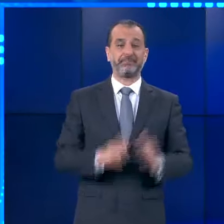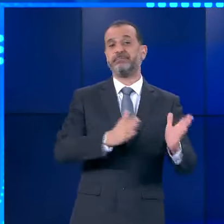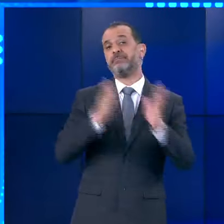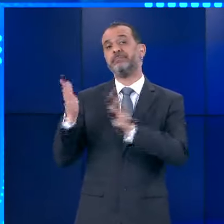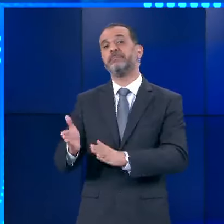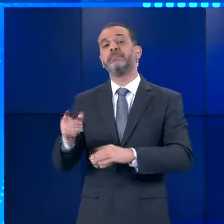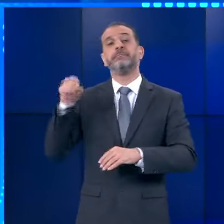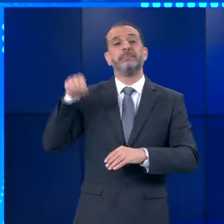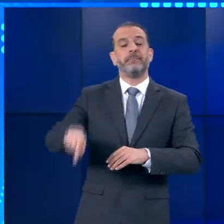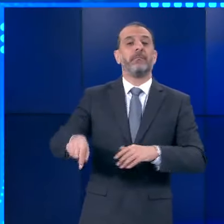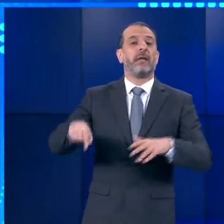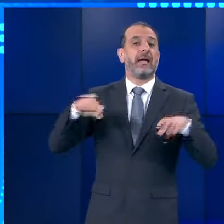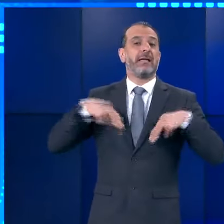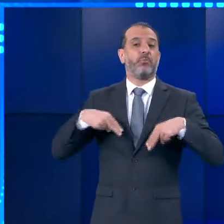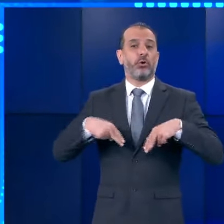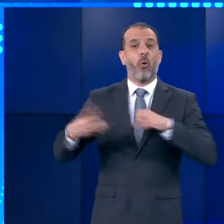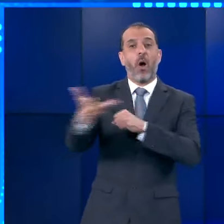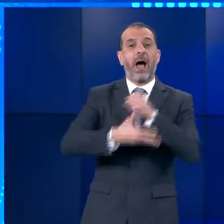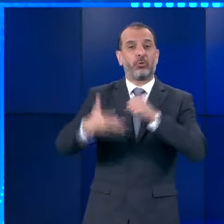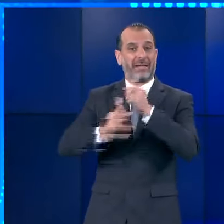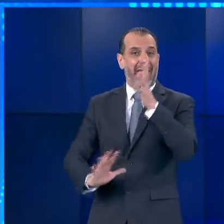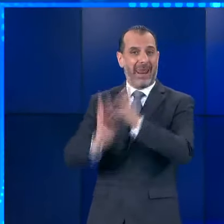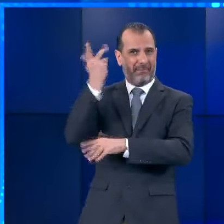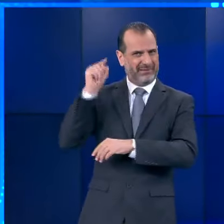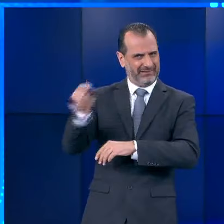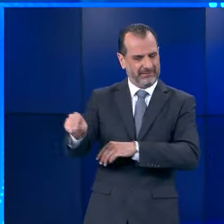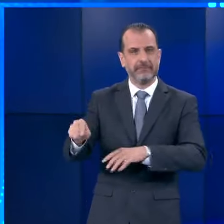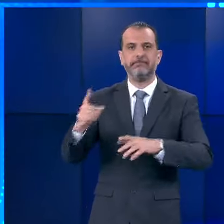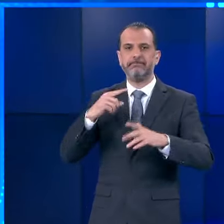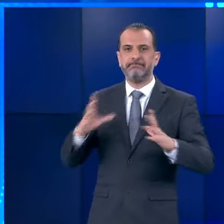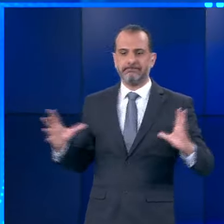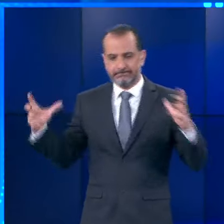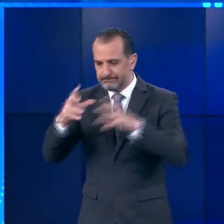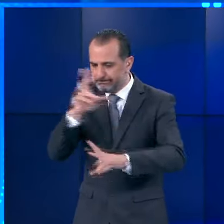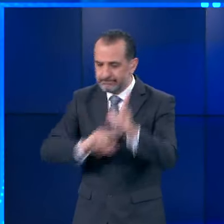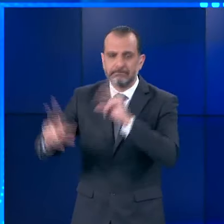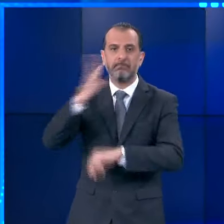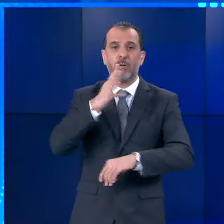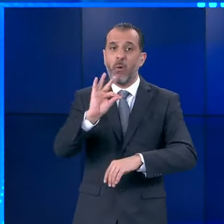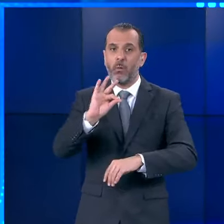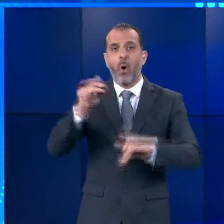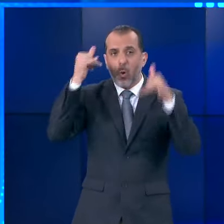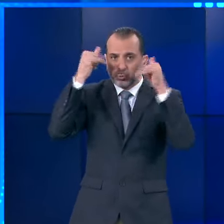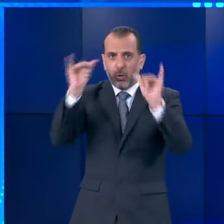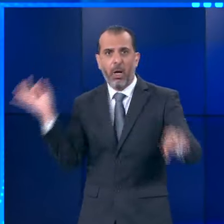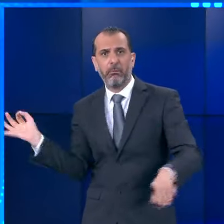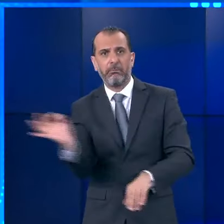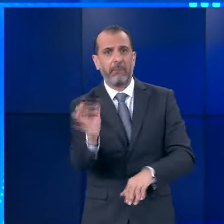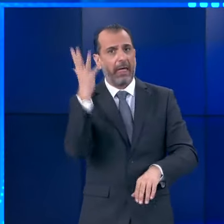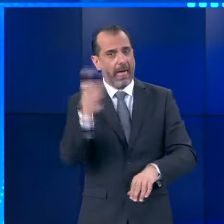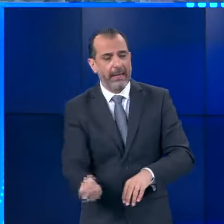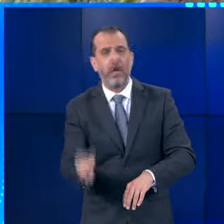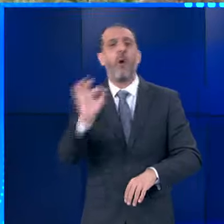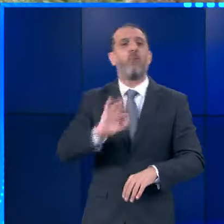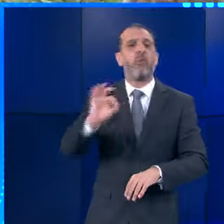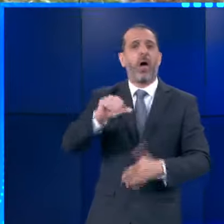Αλλάζουμε θέμα. Έκτακτη σύσκεψη για την Πανόλη πραγματοποιήθηκε σήμερα μετά το θετικό κρούσμα εδώ στην Αττική και συγκεκριμένα σε κτηνοτροφική μονάδα του